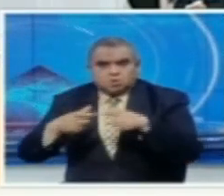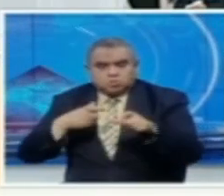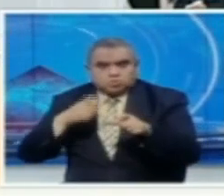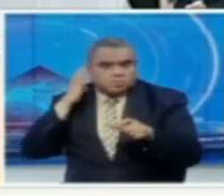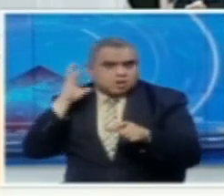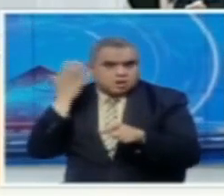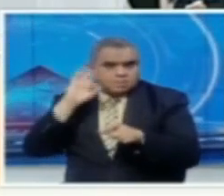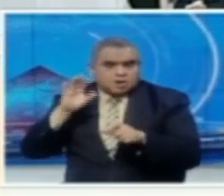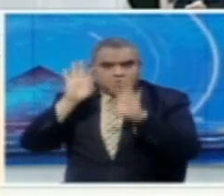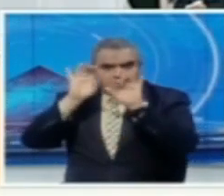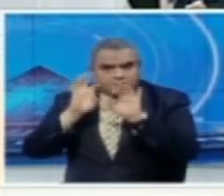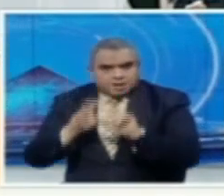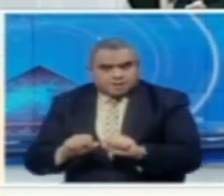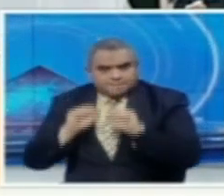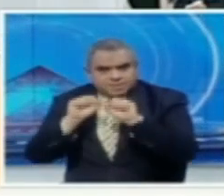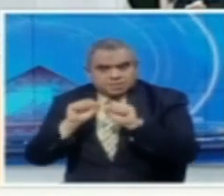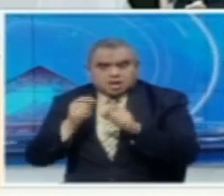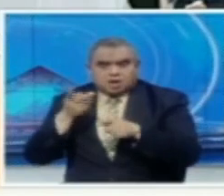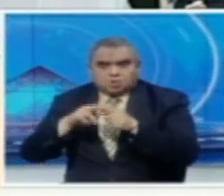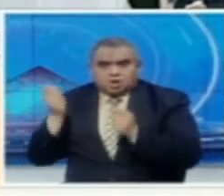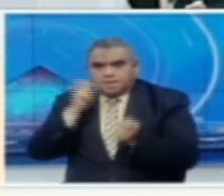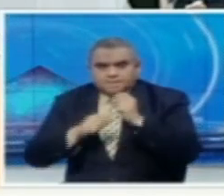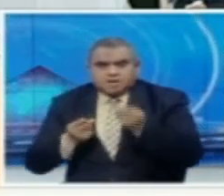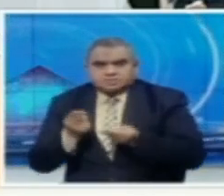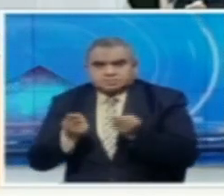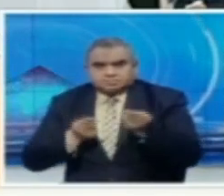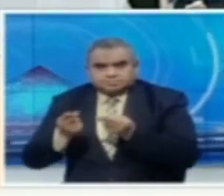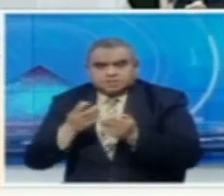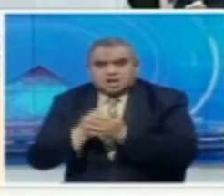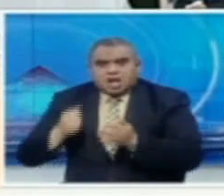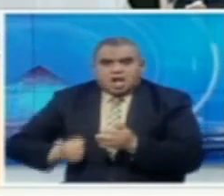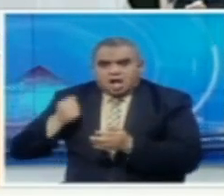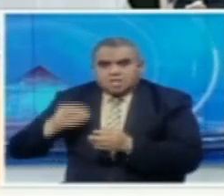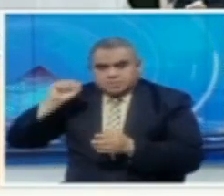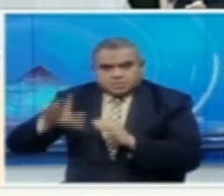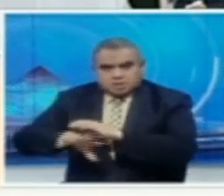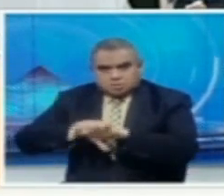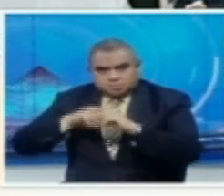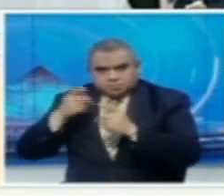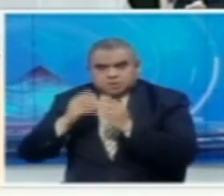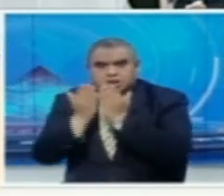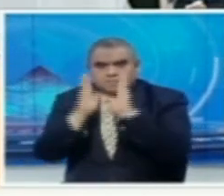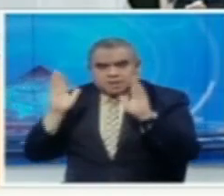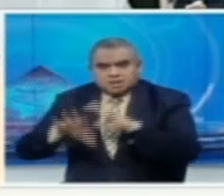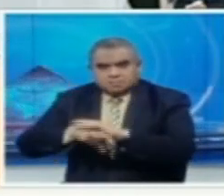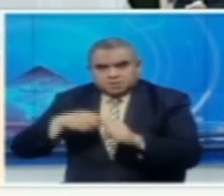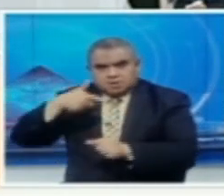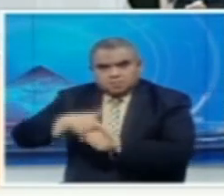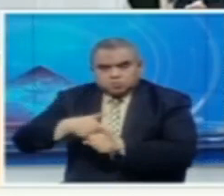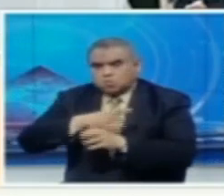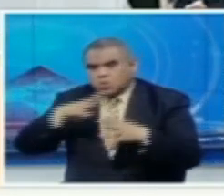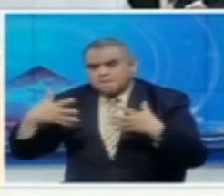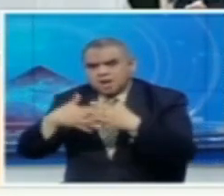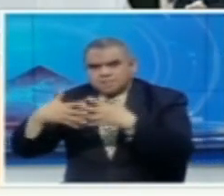ومراكز البيانات، بالإضافة إلى المصانع الخاصة بمعدات السكك الحديد ومجمعات التكرير